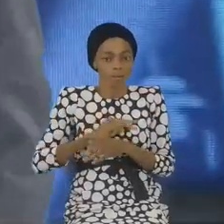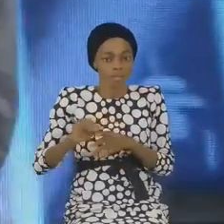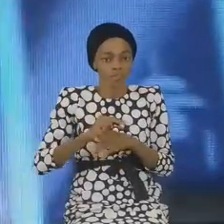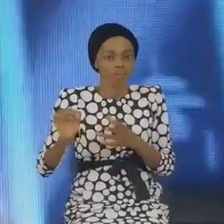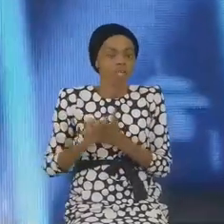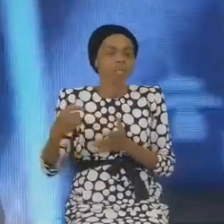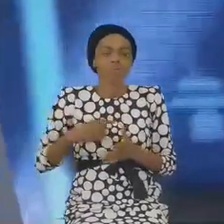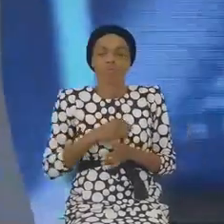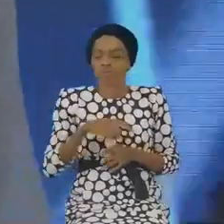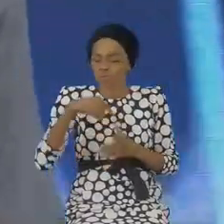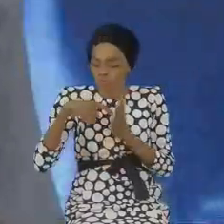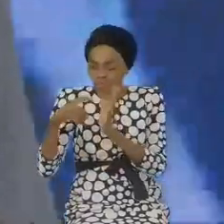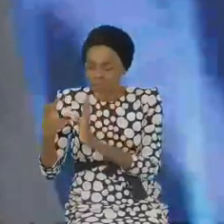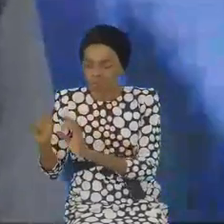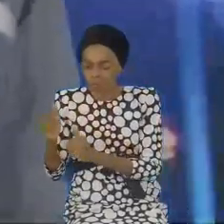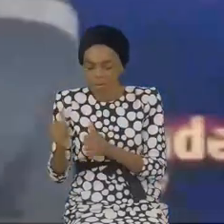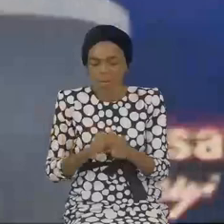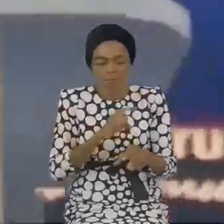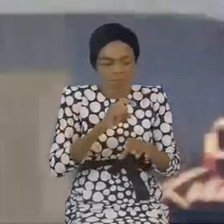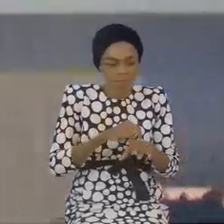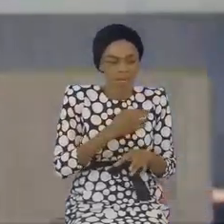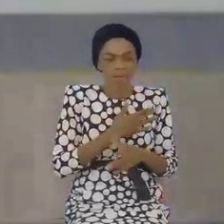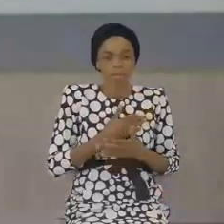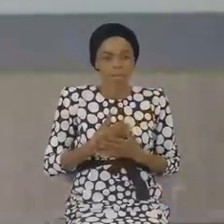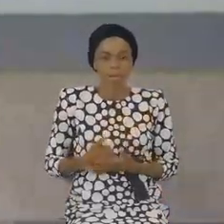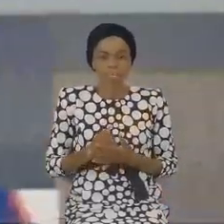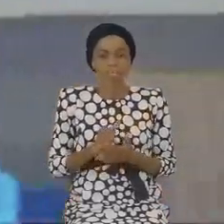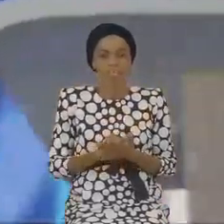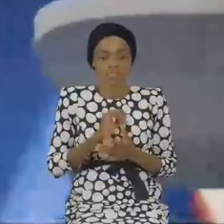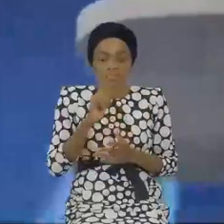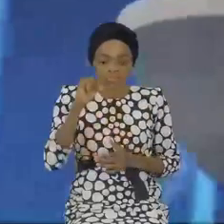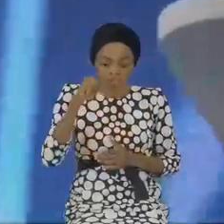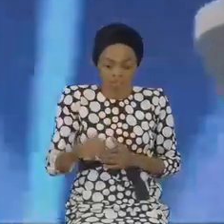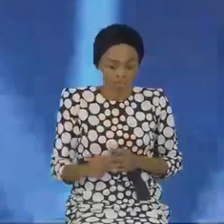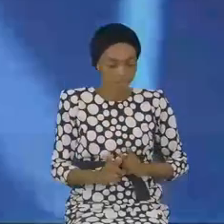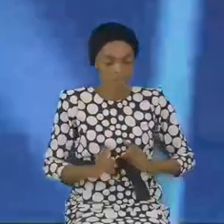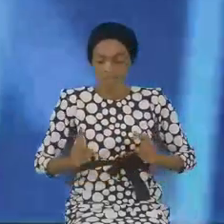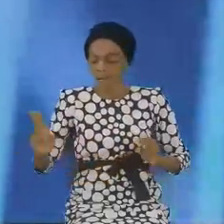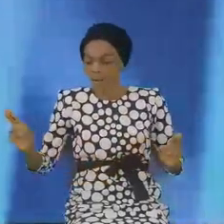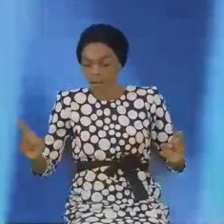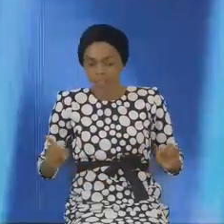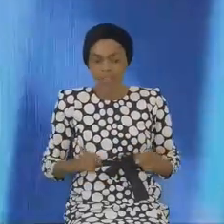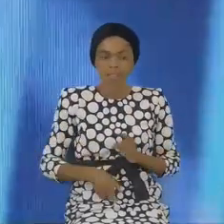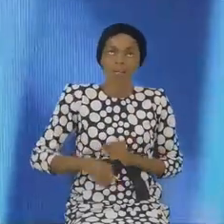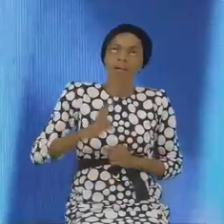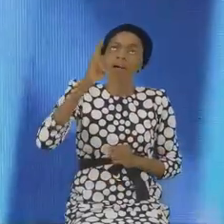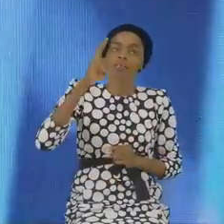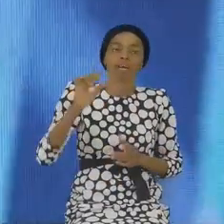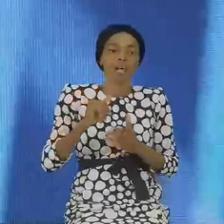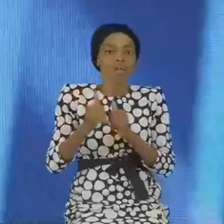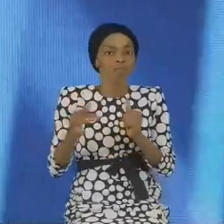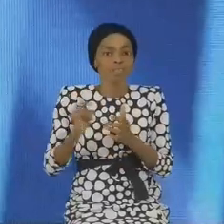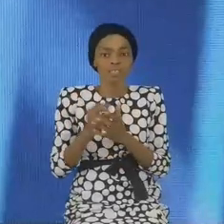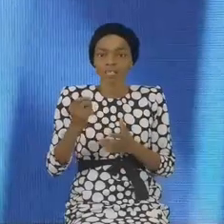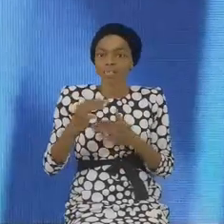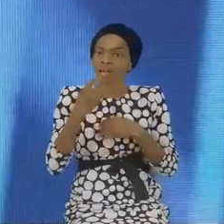à tout moment la profondeur, la hauteur et tout ce que le sang de Jésus-Christ peut accomplir dans nos cœurs